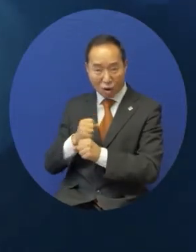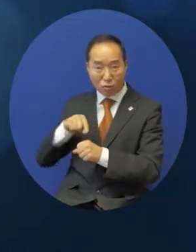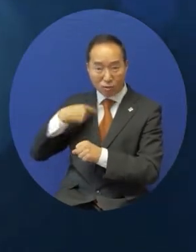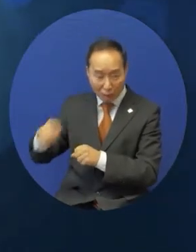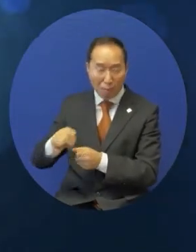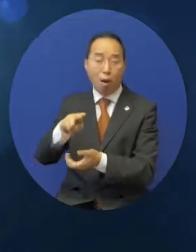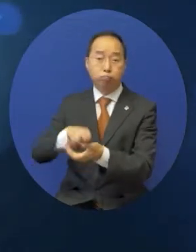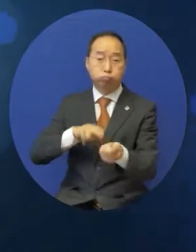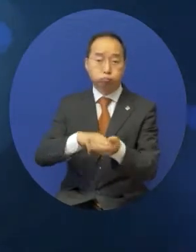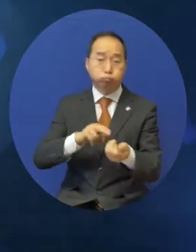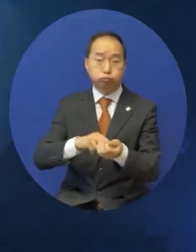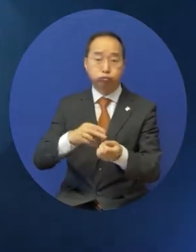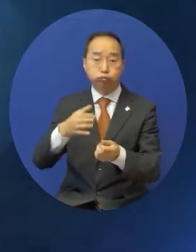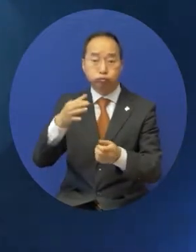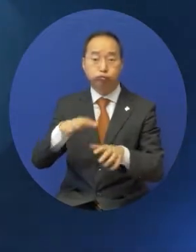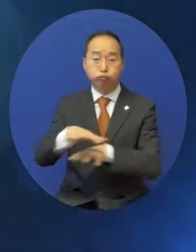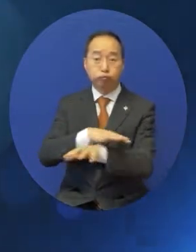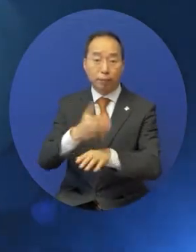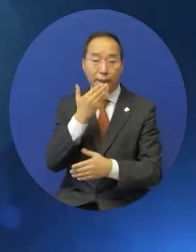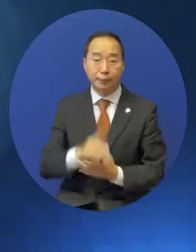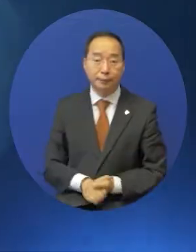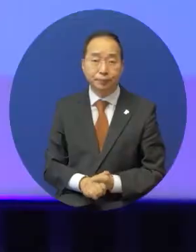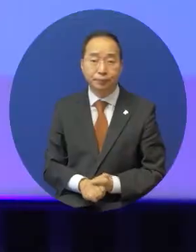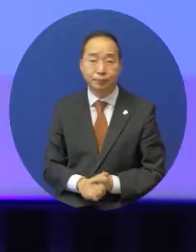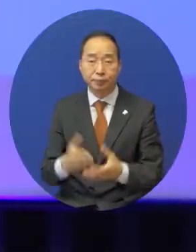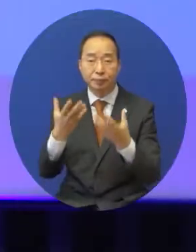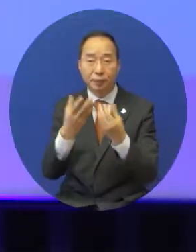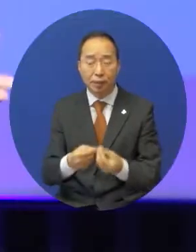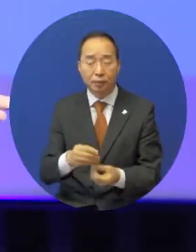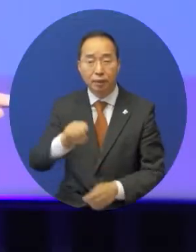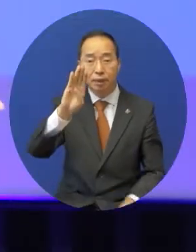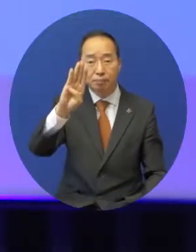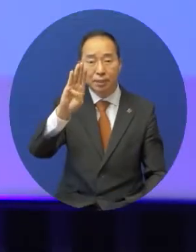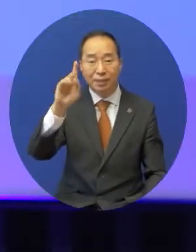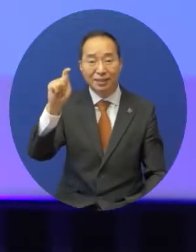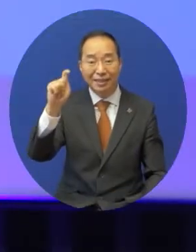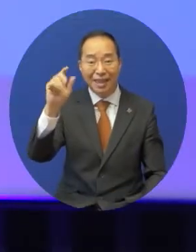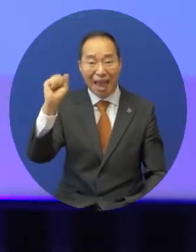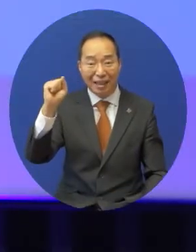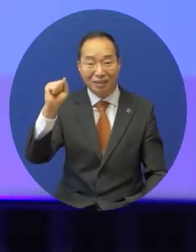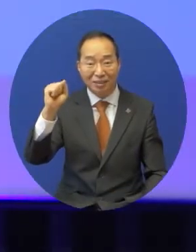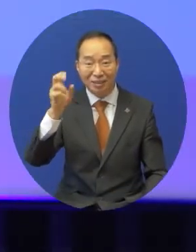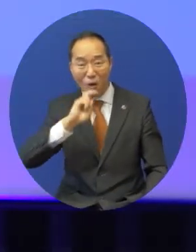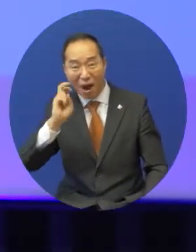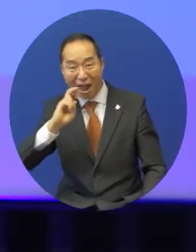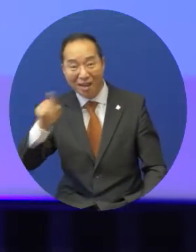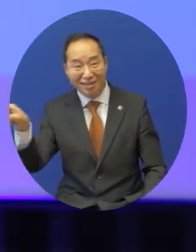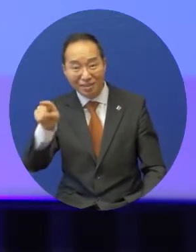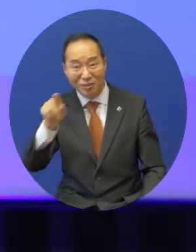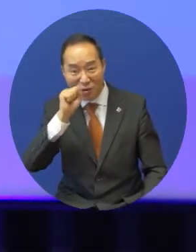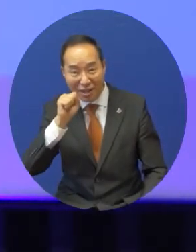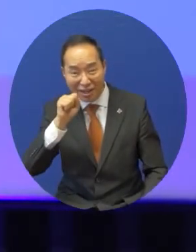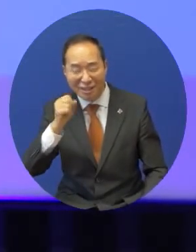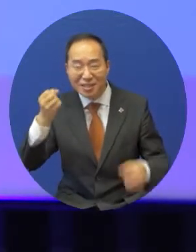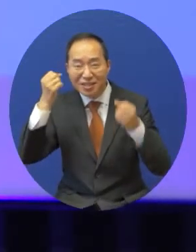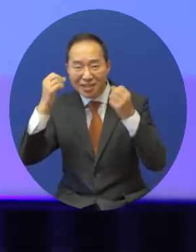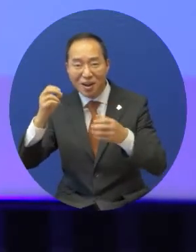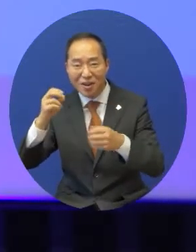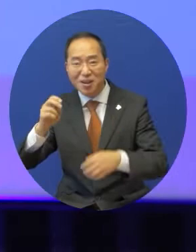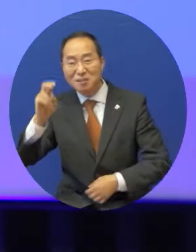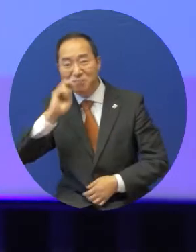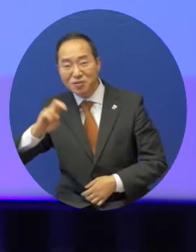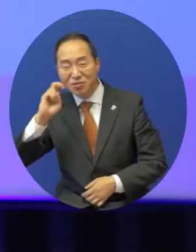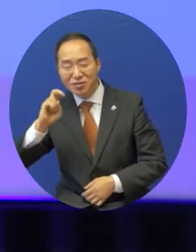세계에 유동화시킬 수 있는 거죠. 예를 하나 들면 BTS 여러분 좋아하시죠? 그래서 새로운 뮤직비디오를